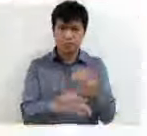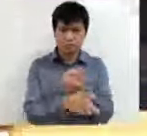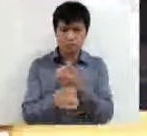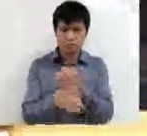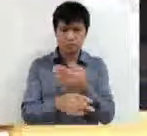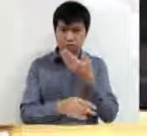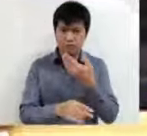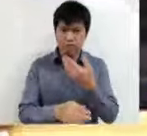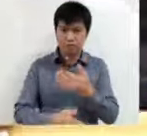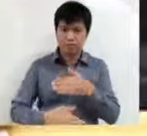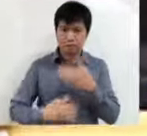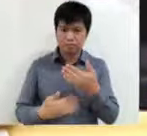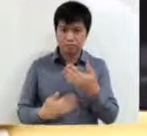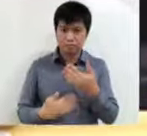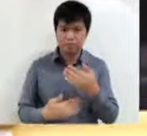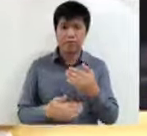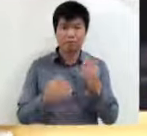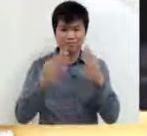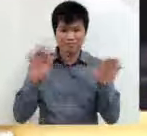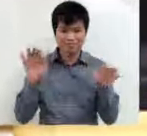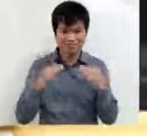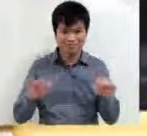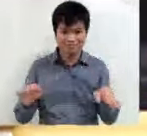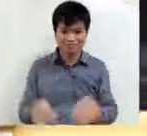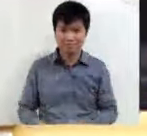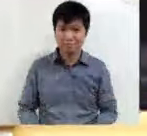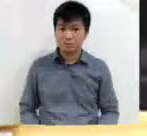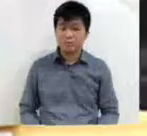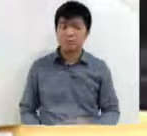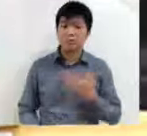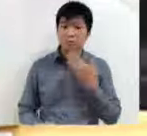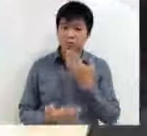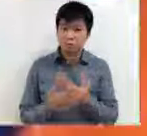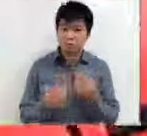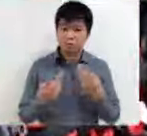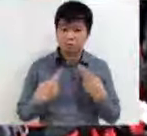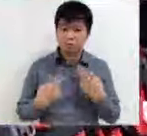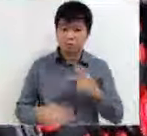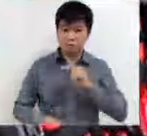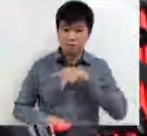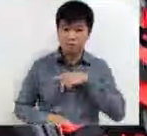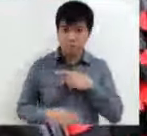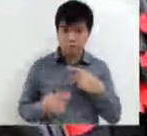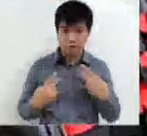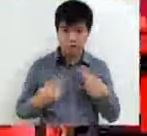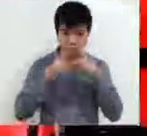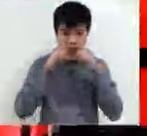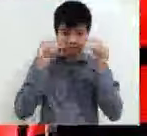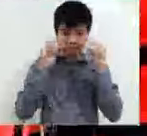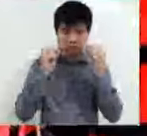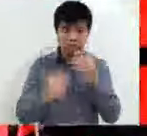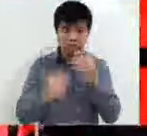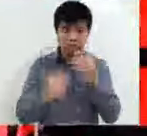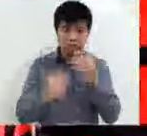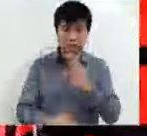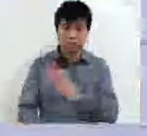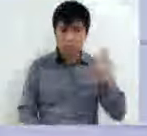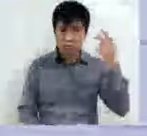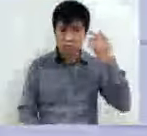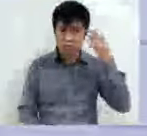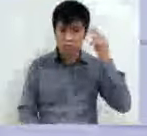It's good also to personally have yung mga mask natin. No? Nagbabalik tayo mula sa frontline, Gerard De La Peña, News